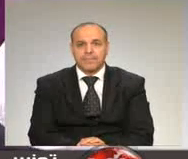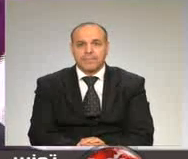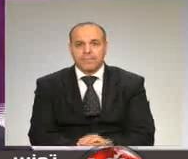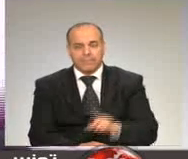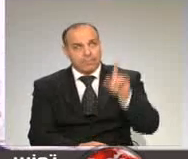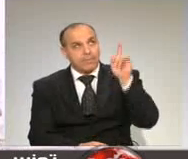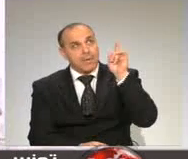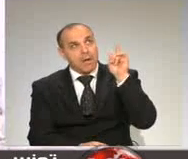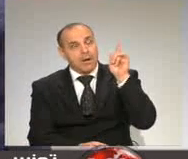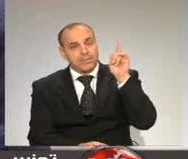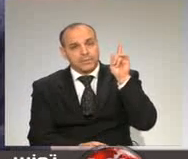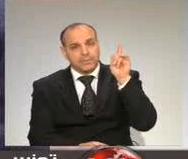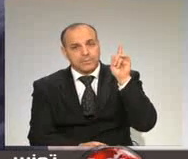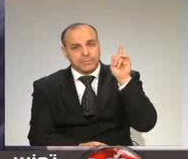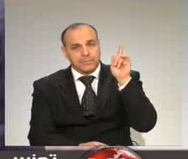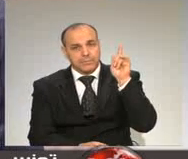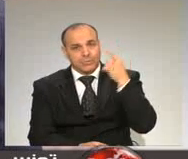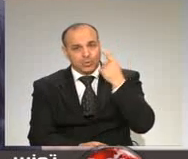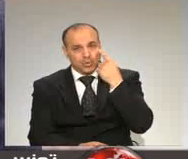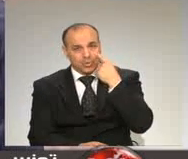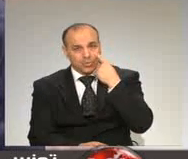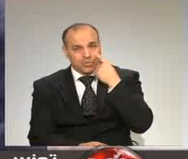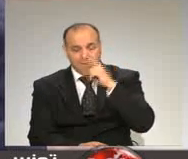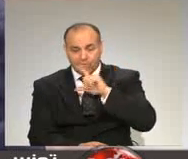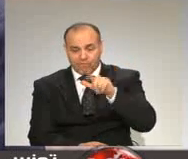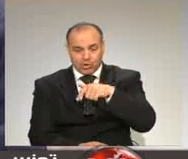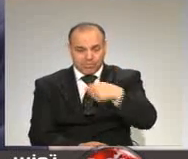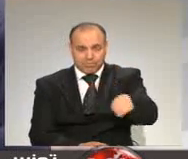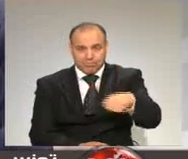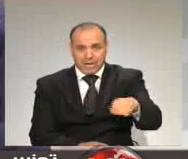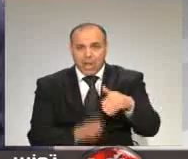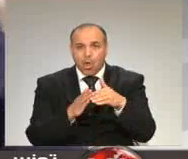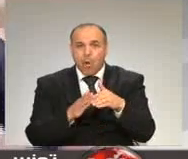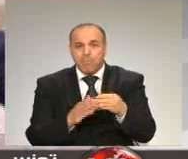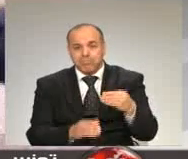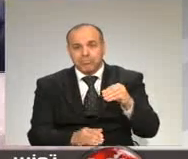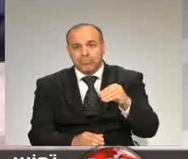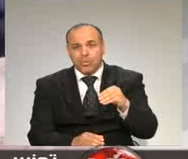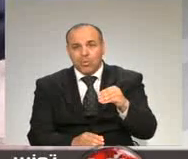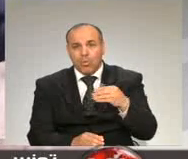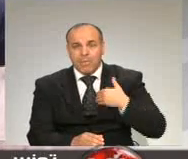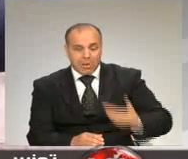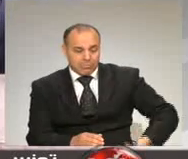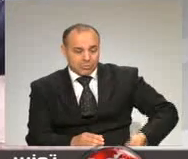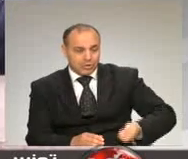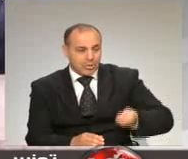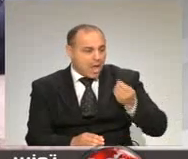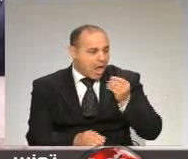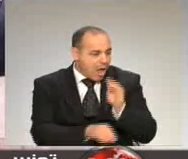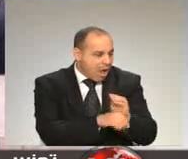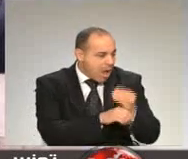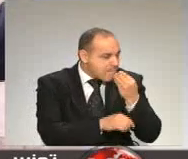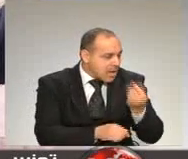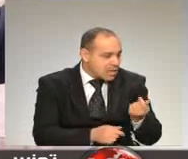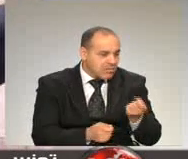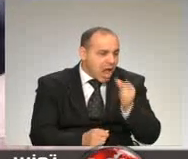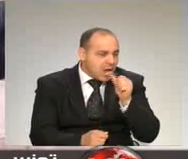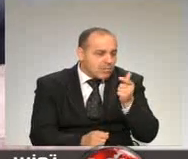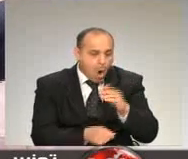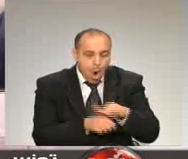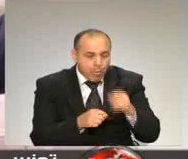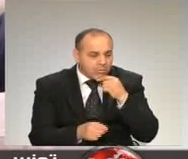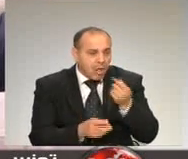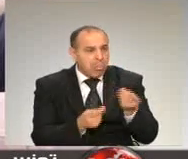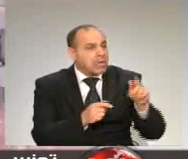هو الناس اللي تاخذ في الشارع قاعد تطالب بالزيادات، واللي ما عندوش باش يشري حليب لصغاره، واللي ما عندوش باش يشري خبز